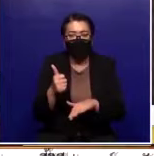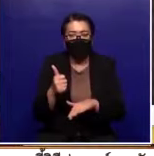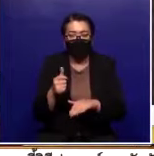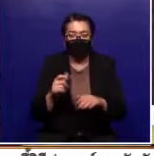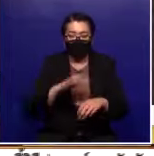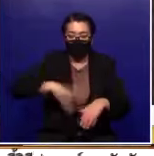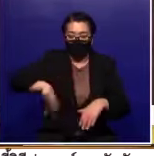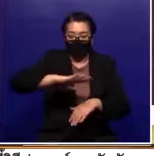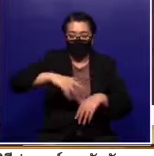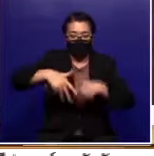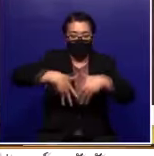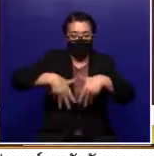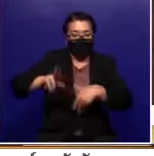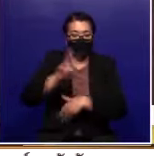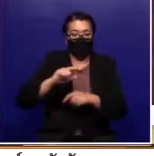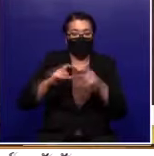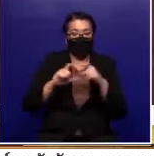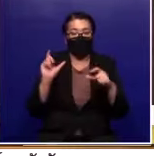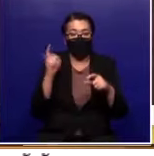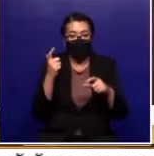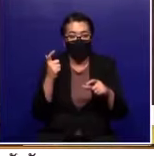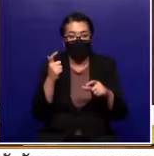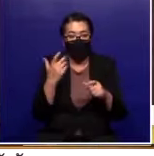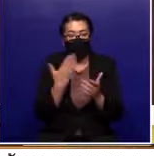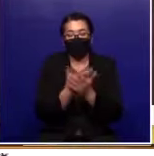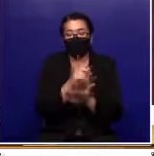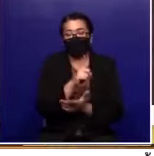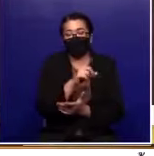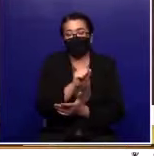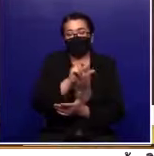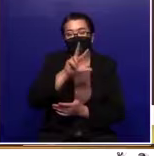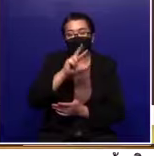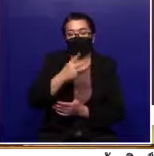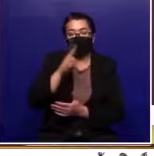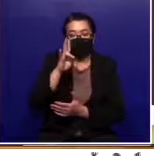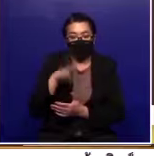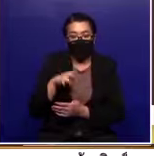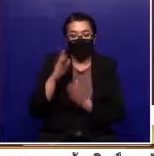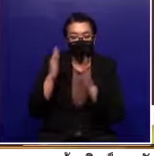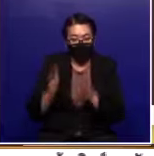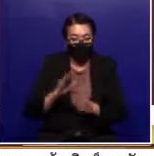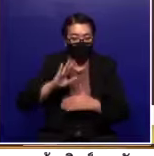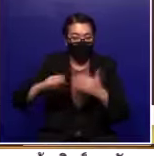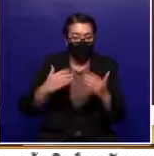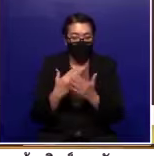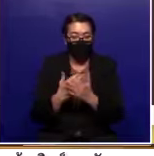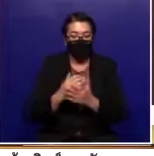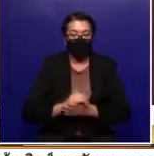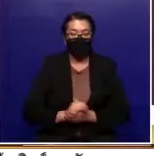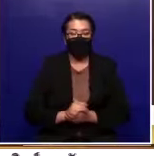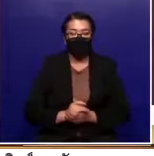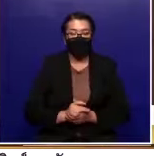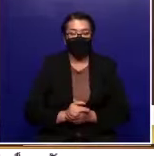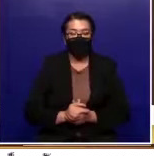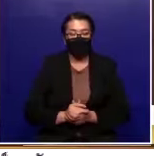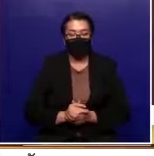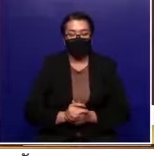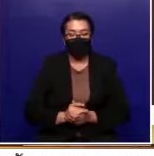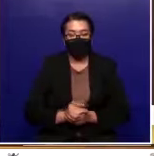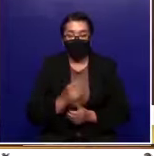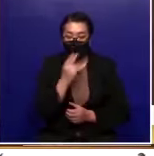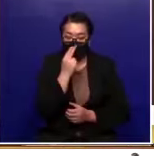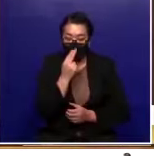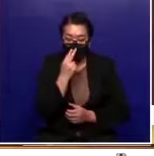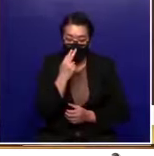ทองเพิ่มขึ้นวันนี้ถึง 137,000 กว่าคนในช่วงของสถานการณ์โควิดไปดูในไส้ครับใน